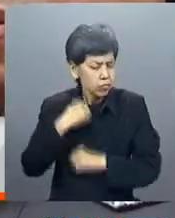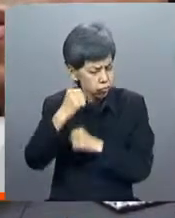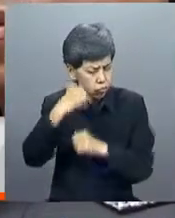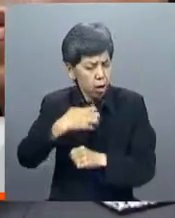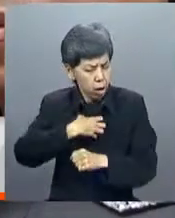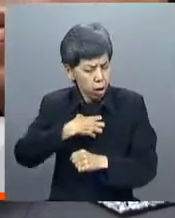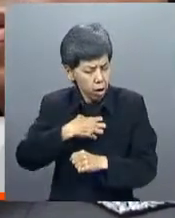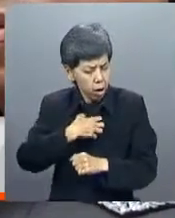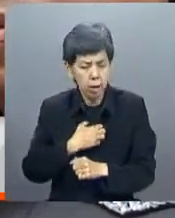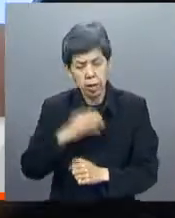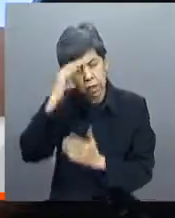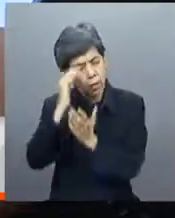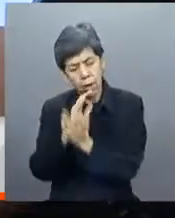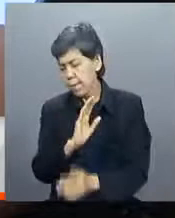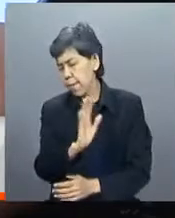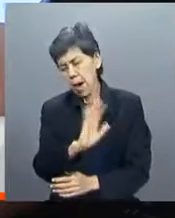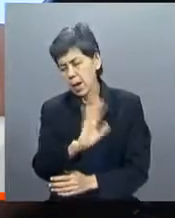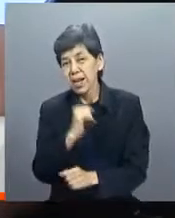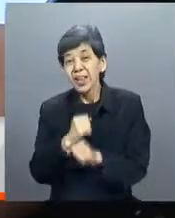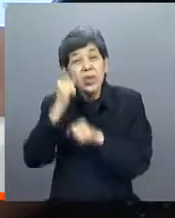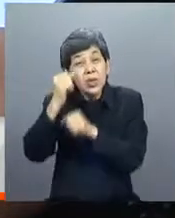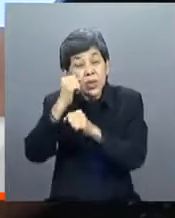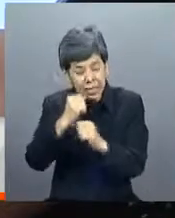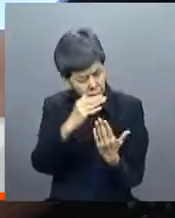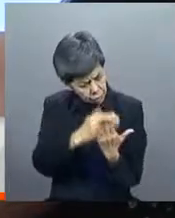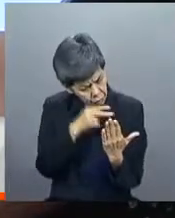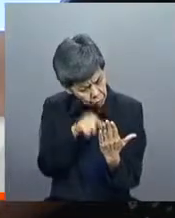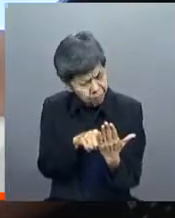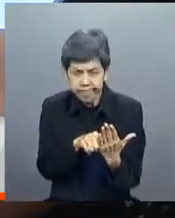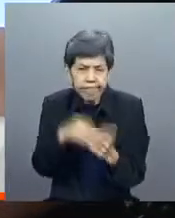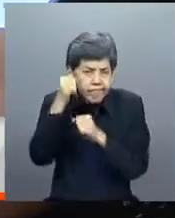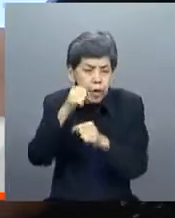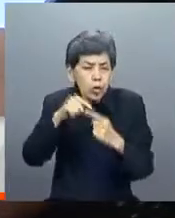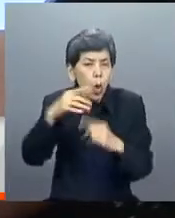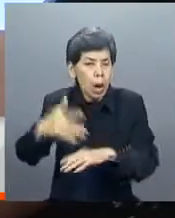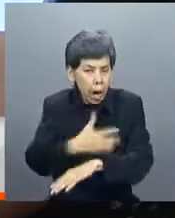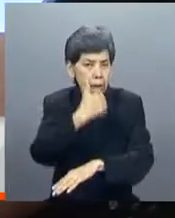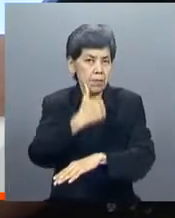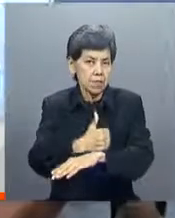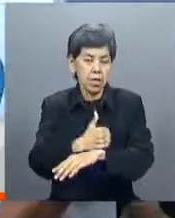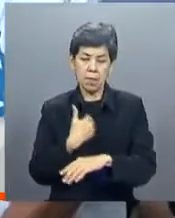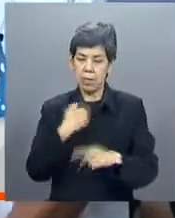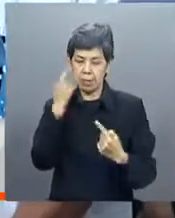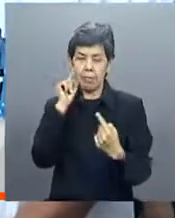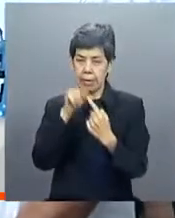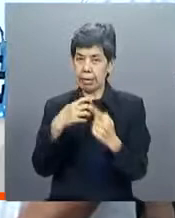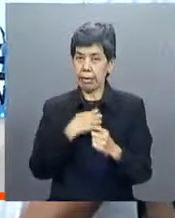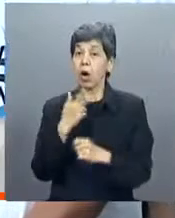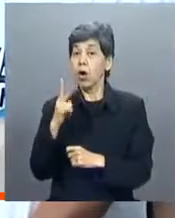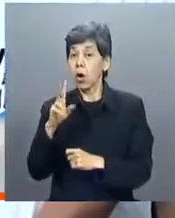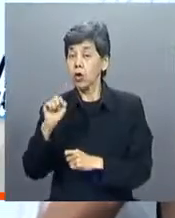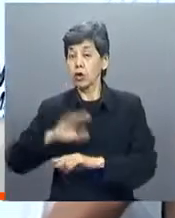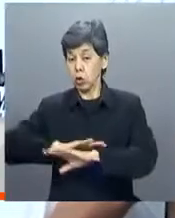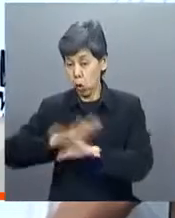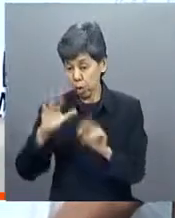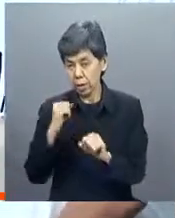ค่ะด้านตำรวจตีความว่าการชุมนุมครั้งนี้เป็นการชุมนุมทางการเมืองเพราะมีเป้าหมายให้คสช.ยก